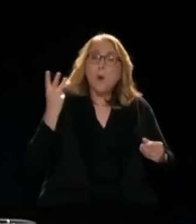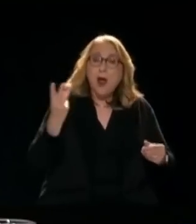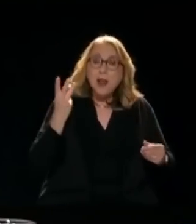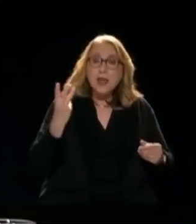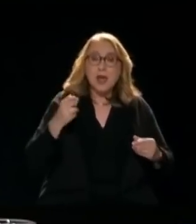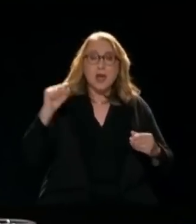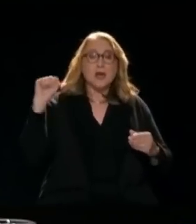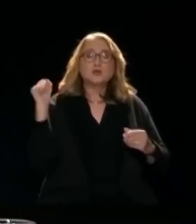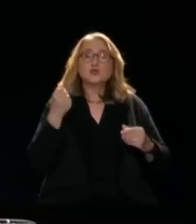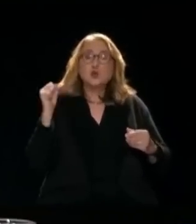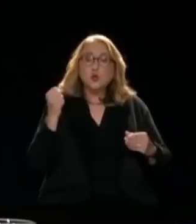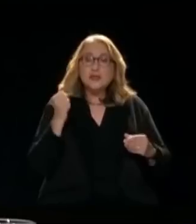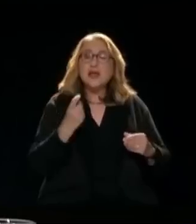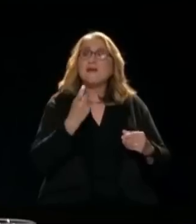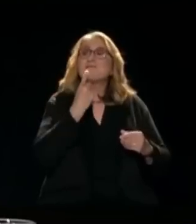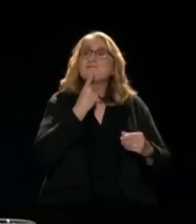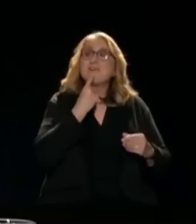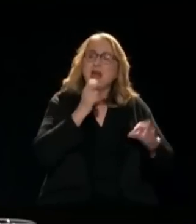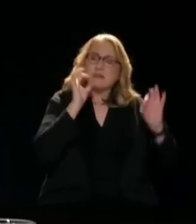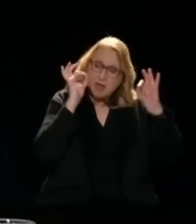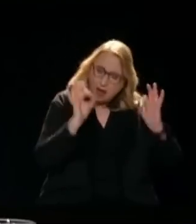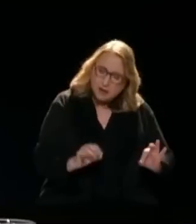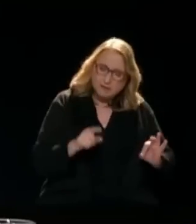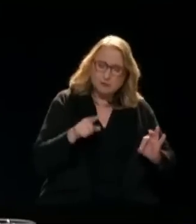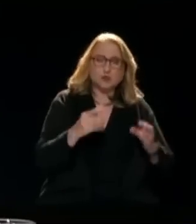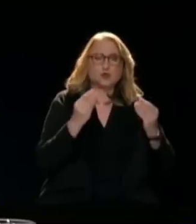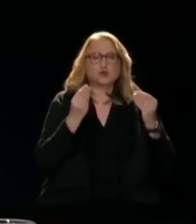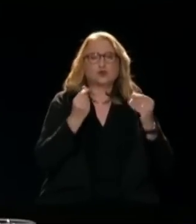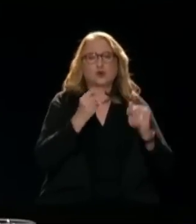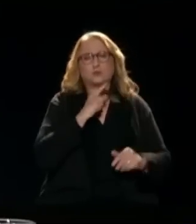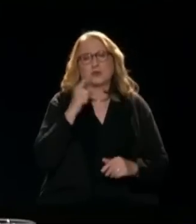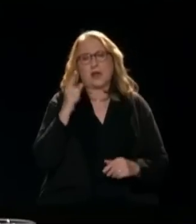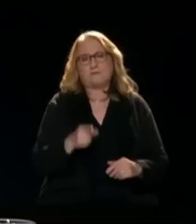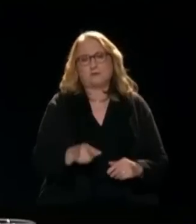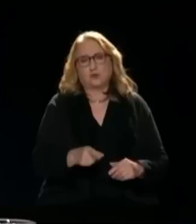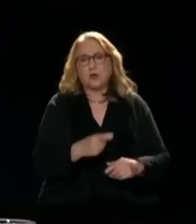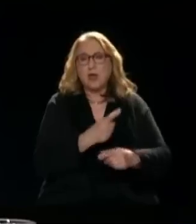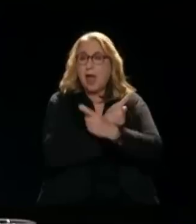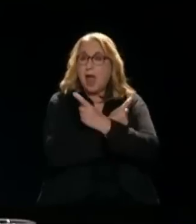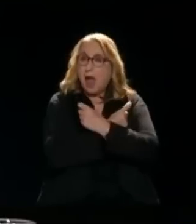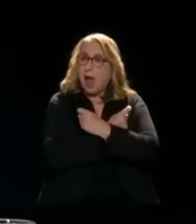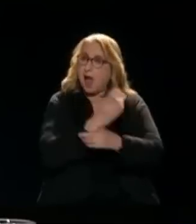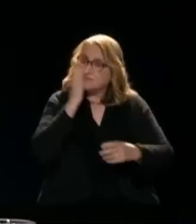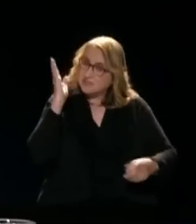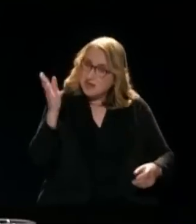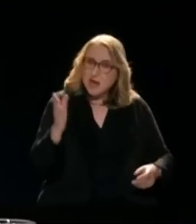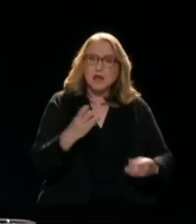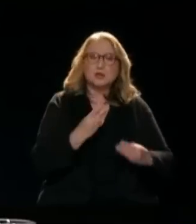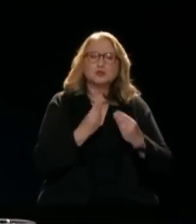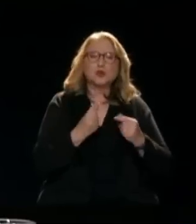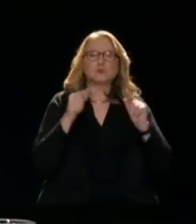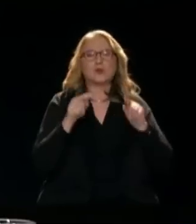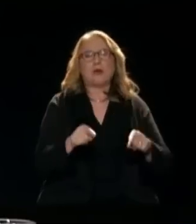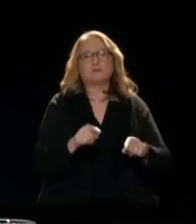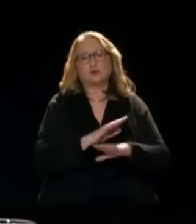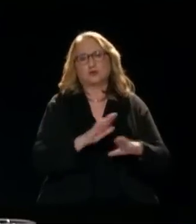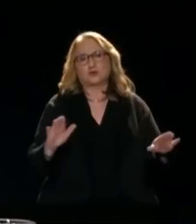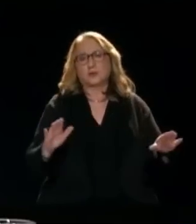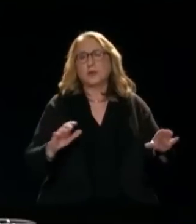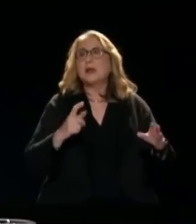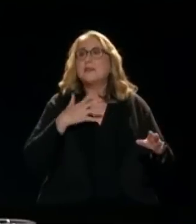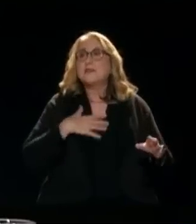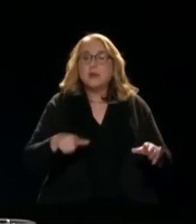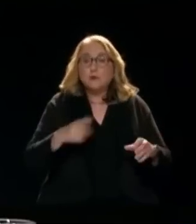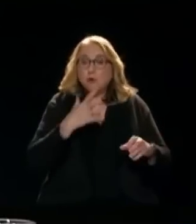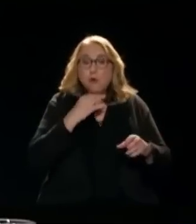τη Φιλανδία, που είναι στο ευρώ. Λοιπόν, με αυτό, η Αυστρία, λοιπόν, με αυτόν τον τρόπο προσπαθούν να αντιμετωπίσουν την